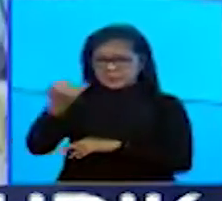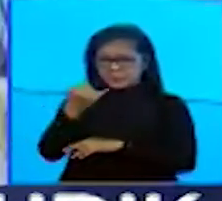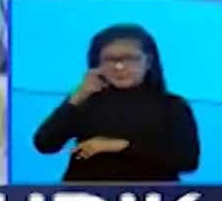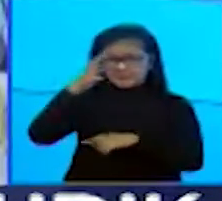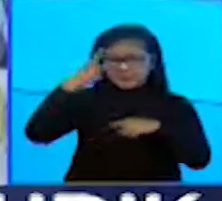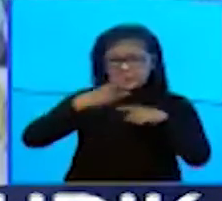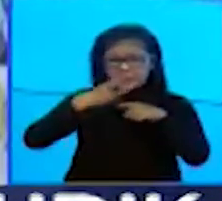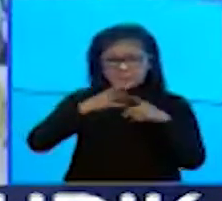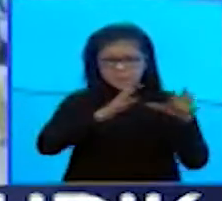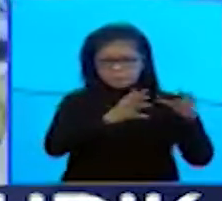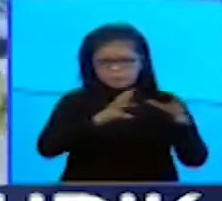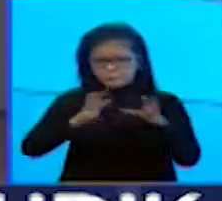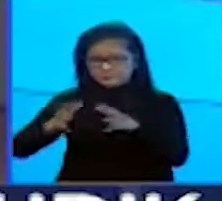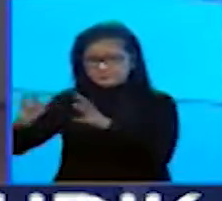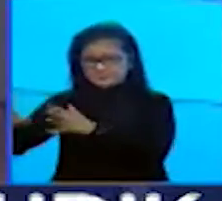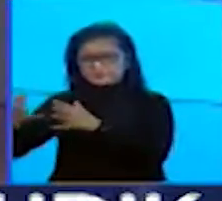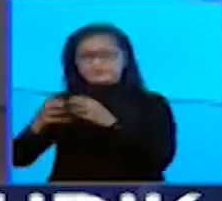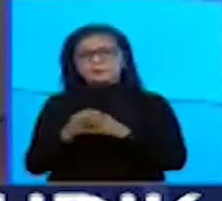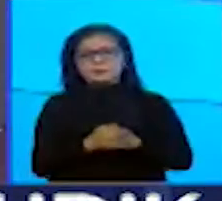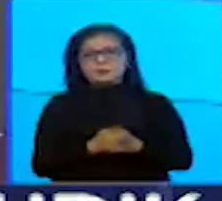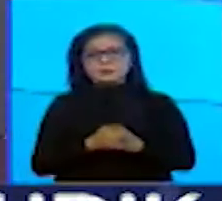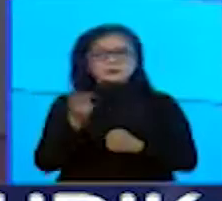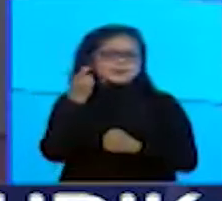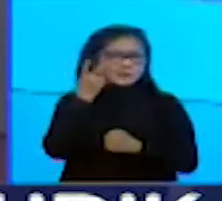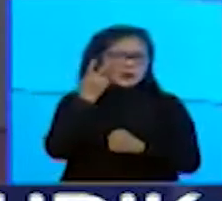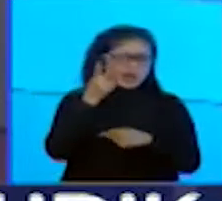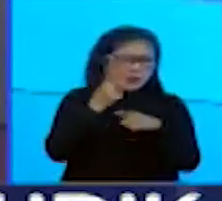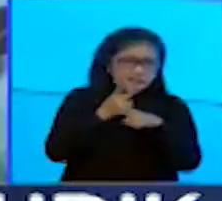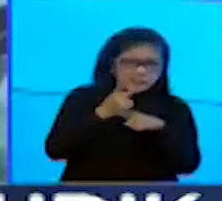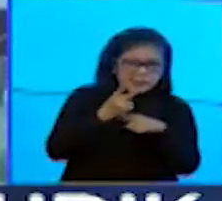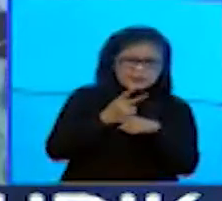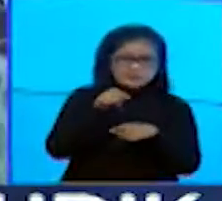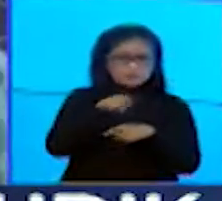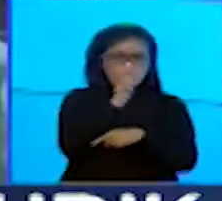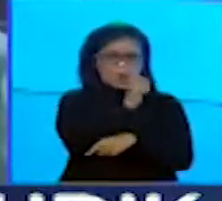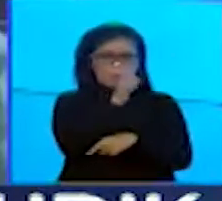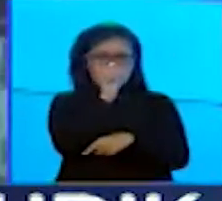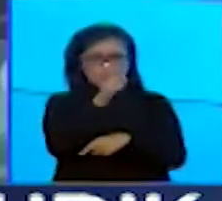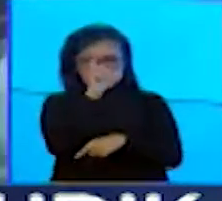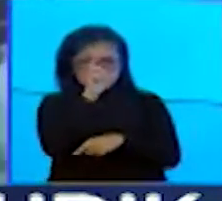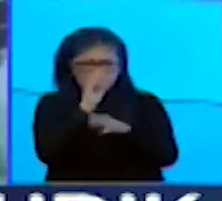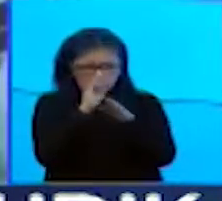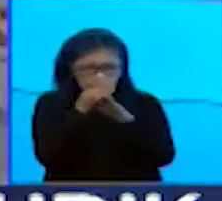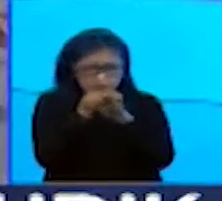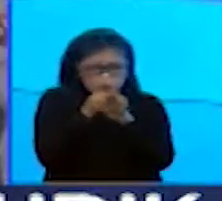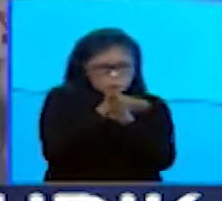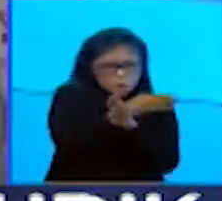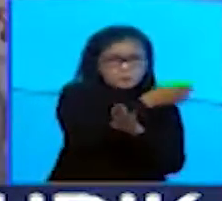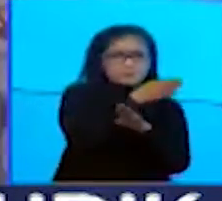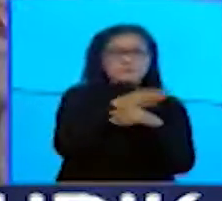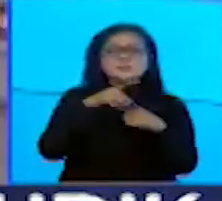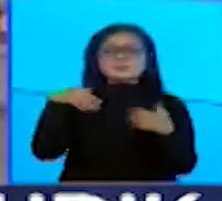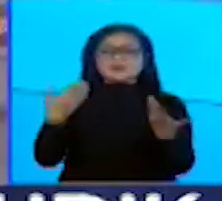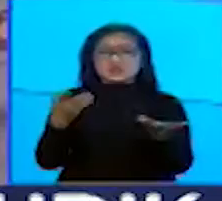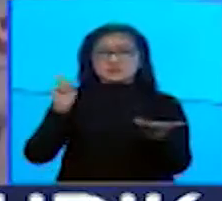berlaku. Pemberlakuan 3 shift untuk mencegah pengawasan aparat lengah dari para pemudik, sebab diyakini pemudik akan melakukan berbagai